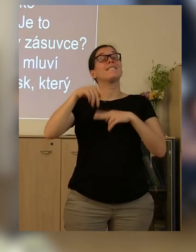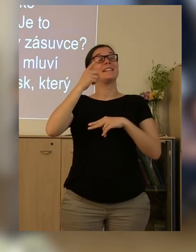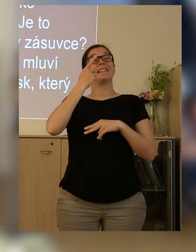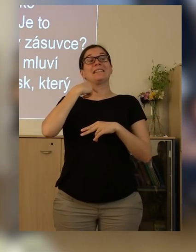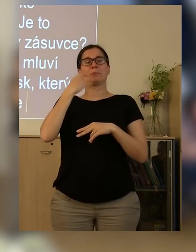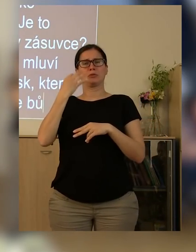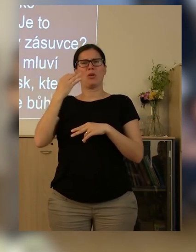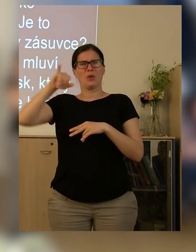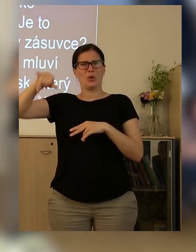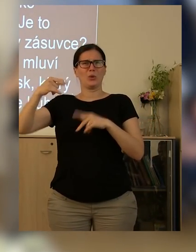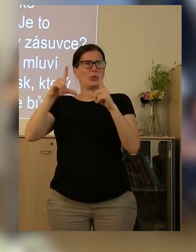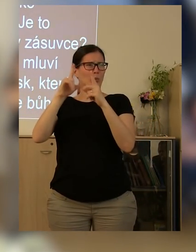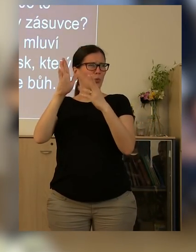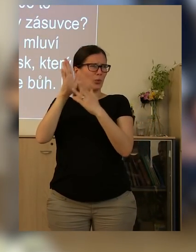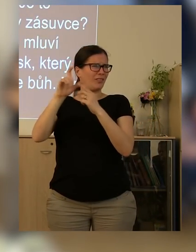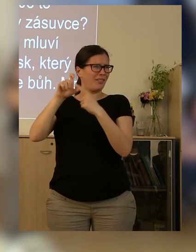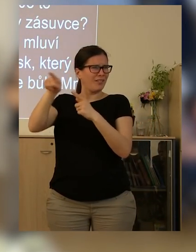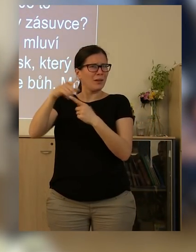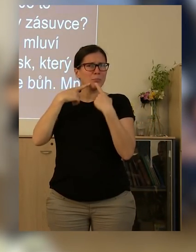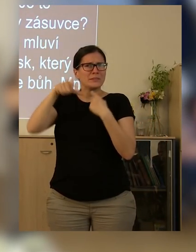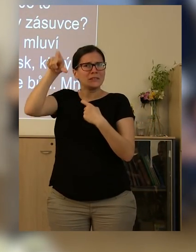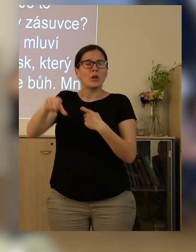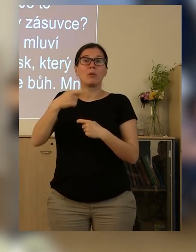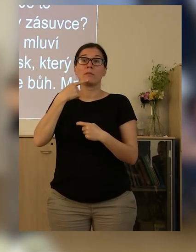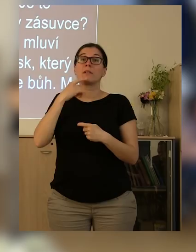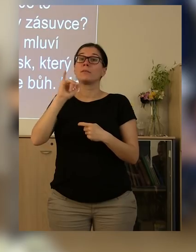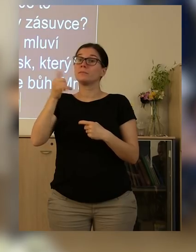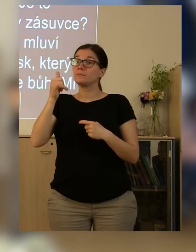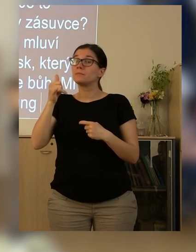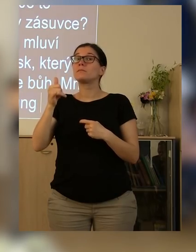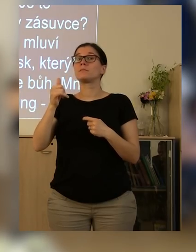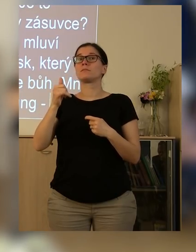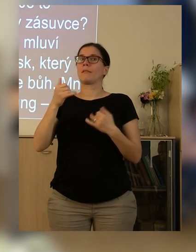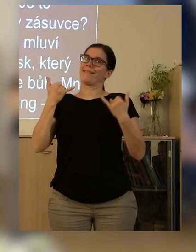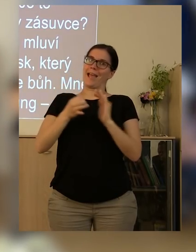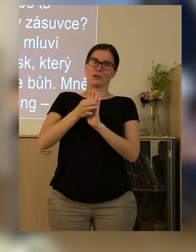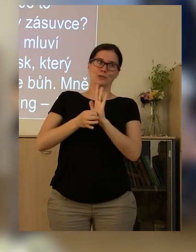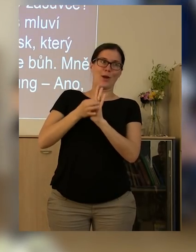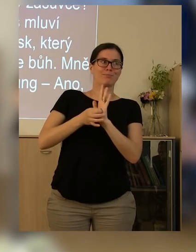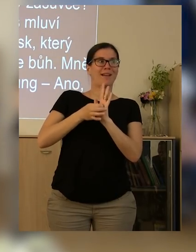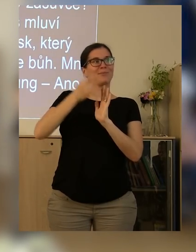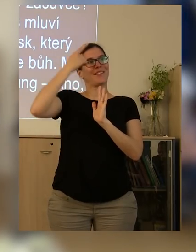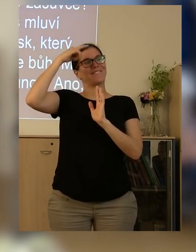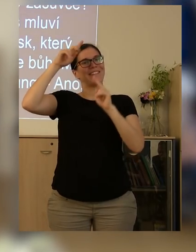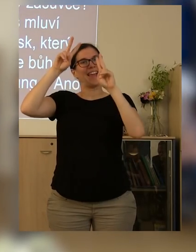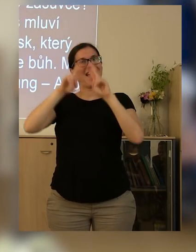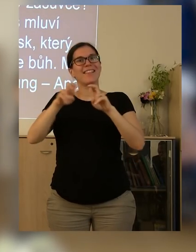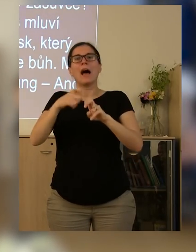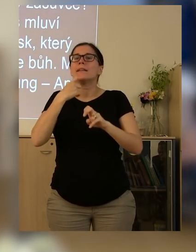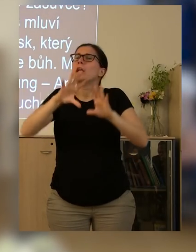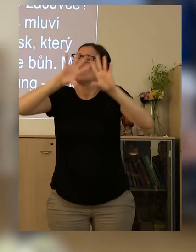to, co o tom říká Jung. Jung říká, ano, naše věda se pokouší uchopit